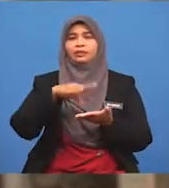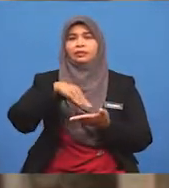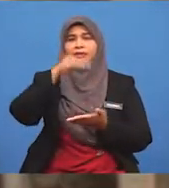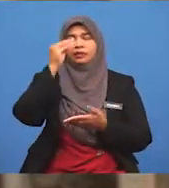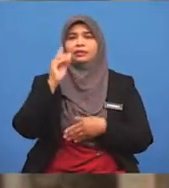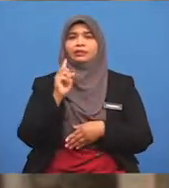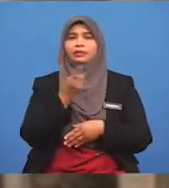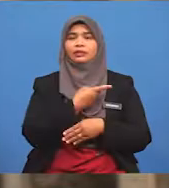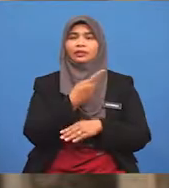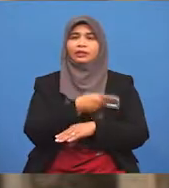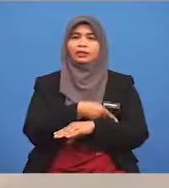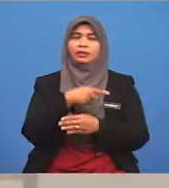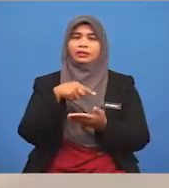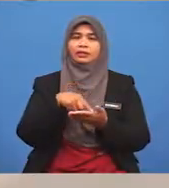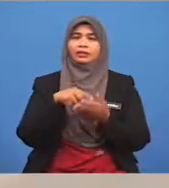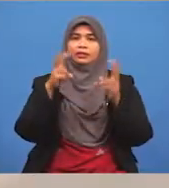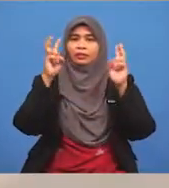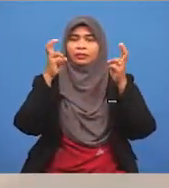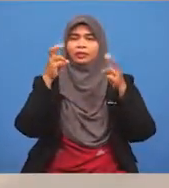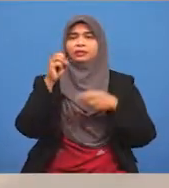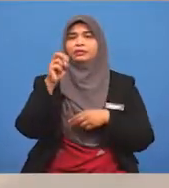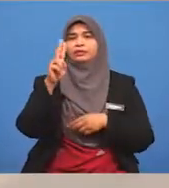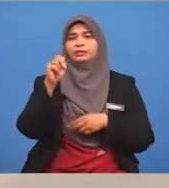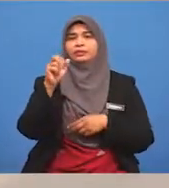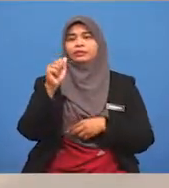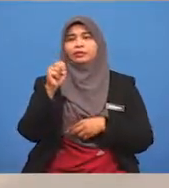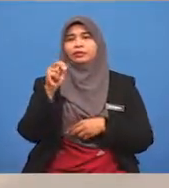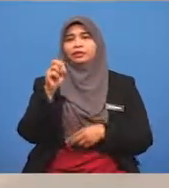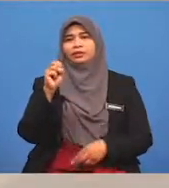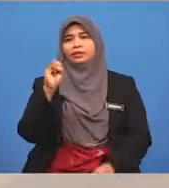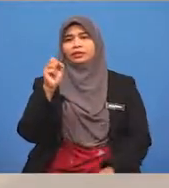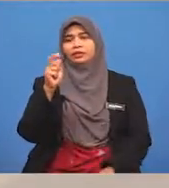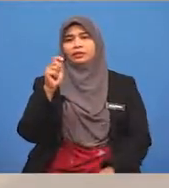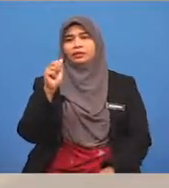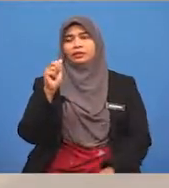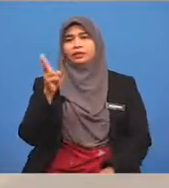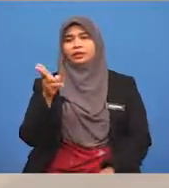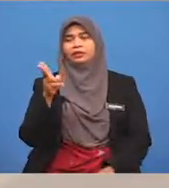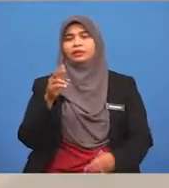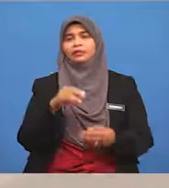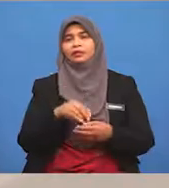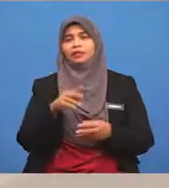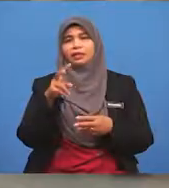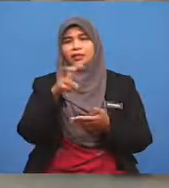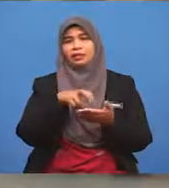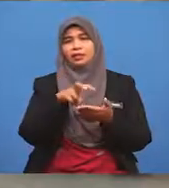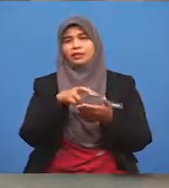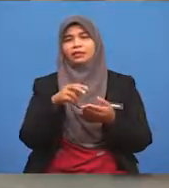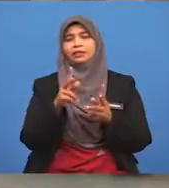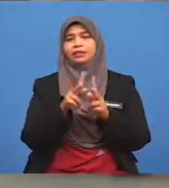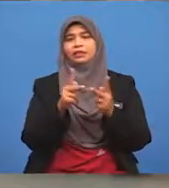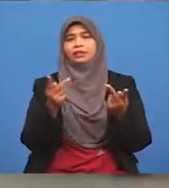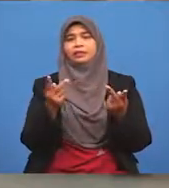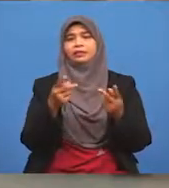hari ini ialah bertajuk Sunan As-Sittah, iaitu kita mengkaji kitab ini